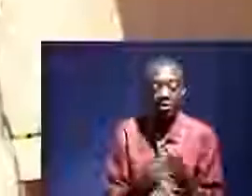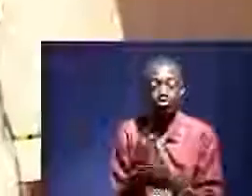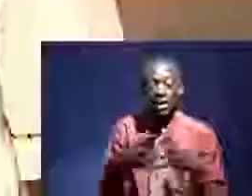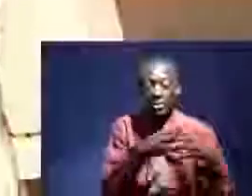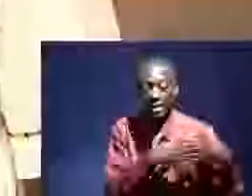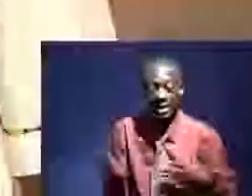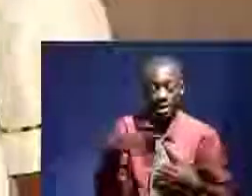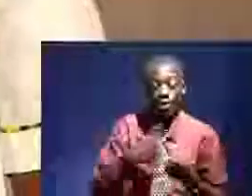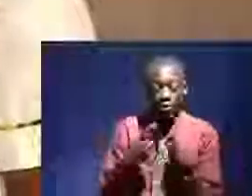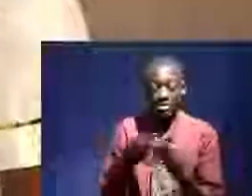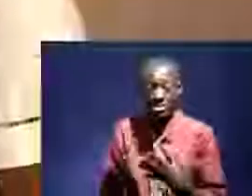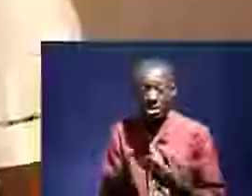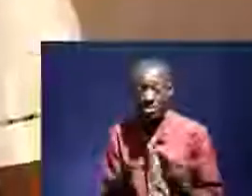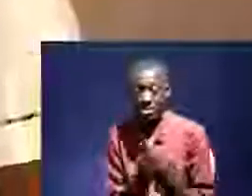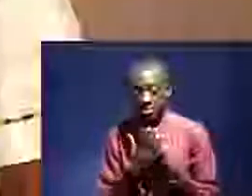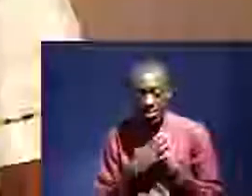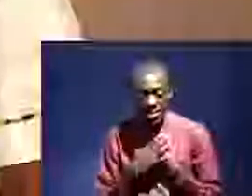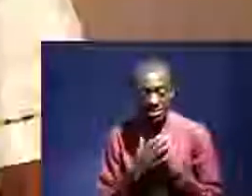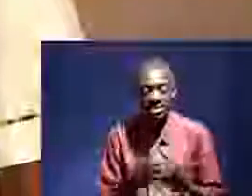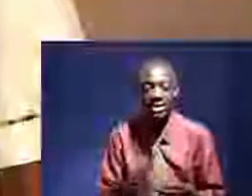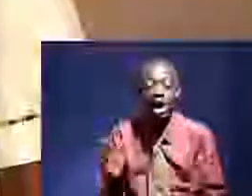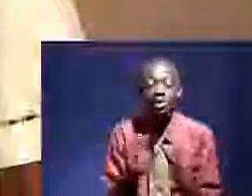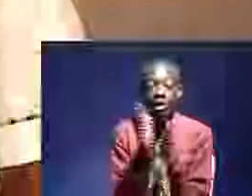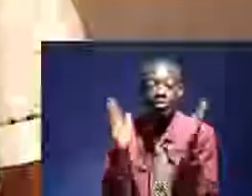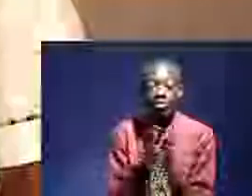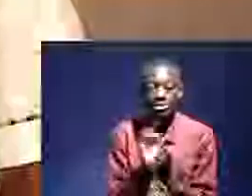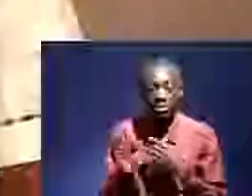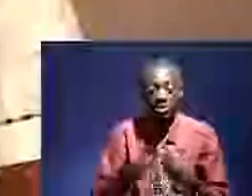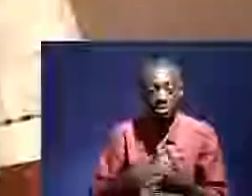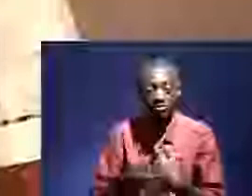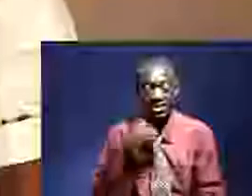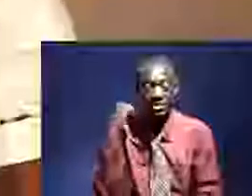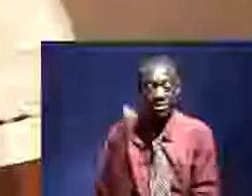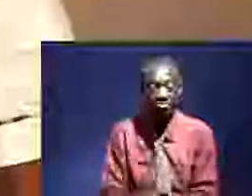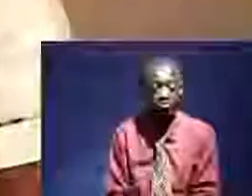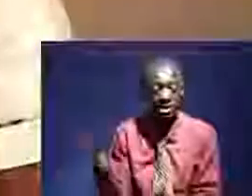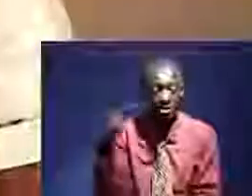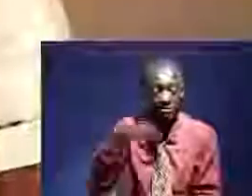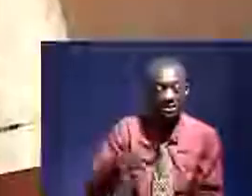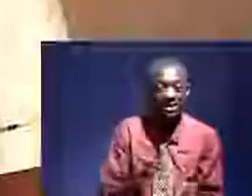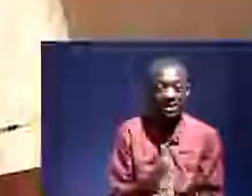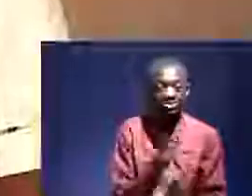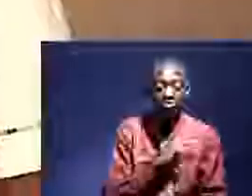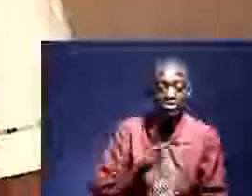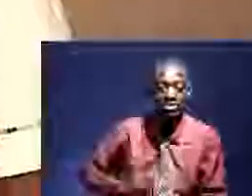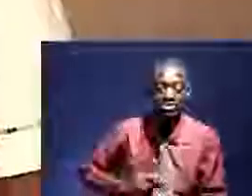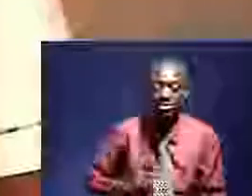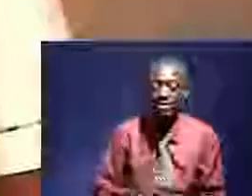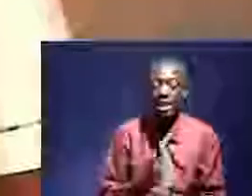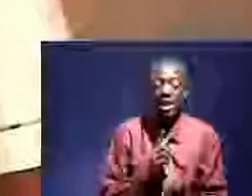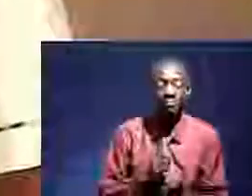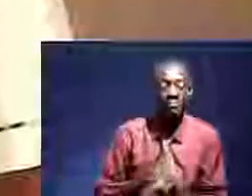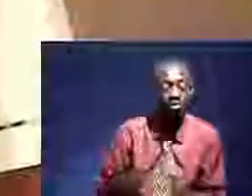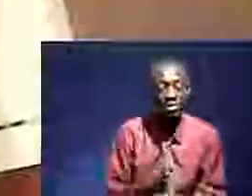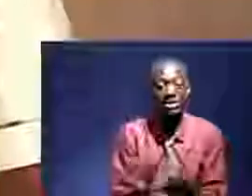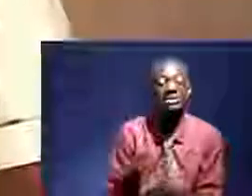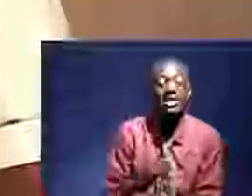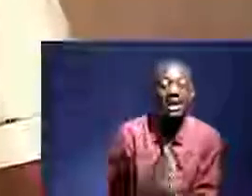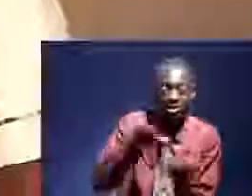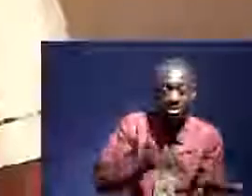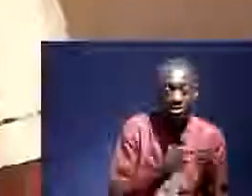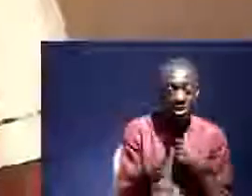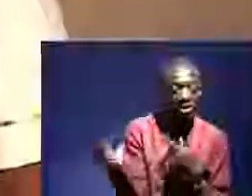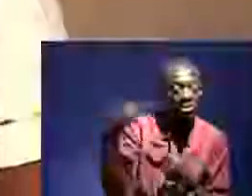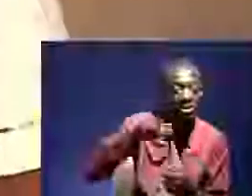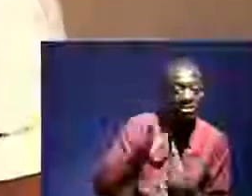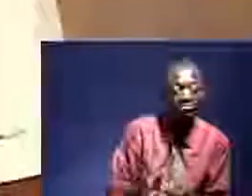nasi dakika hizi. Tunakupongeza wewe ambaye umeshafanya maamuzi ya kumfuata Yesu Kristo kwa njia ya ubatizo, na wewe ambaye umemleta mtu